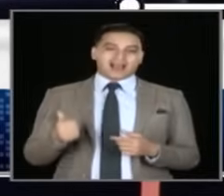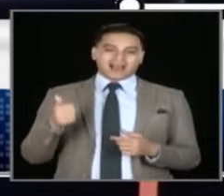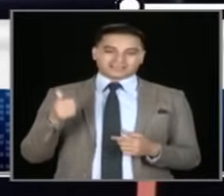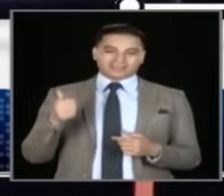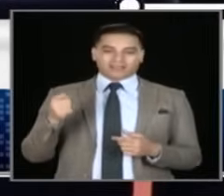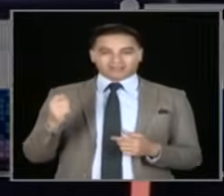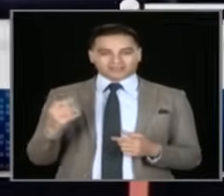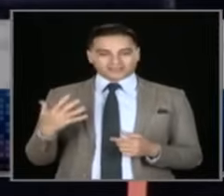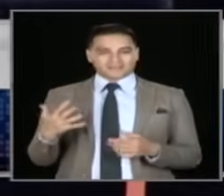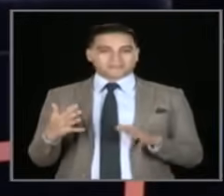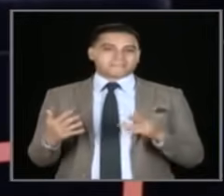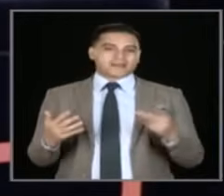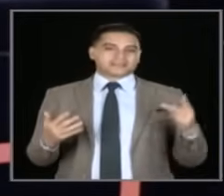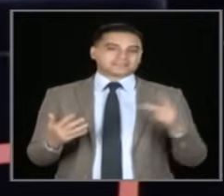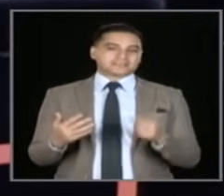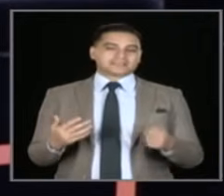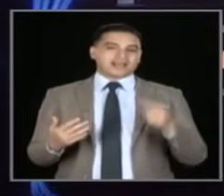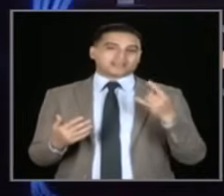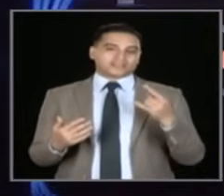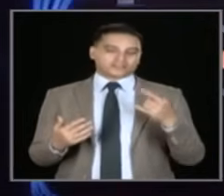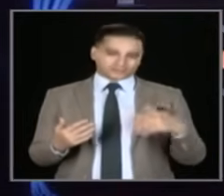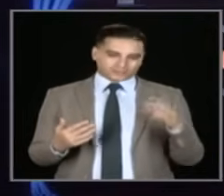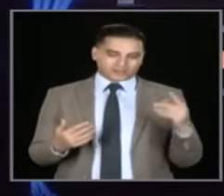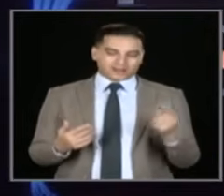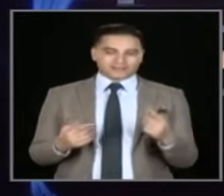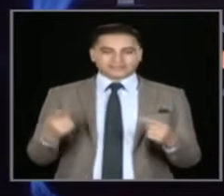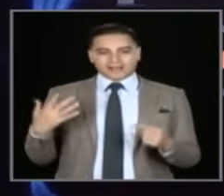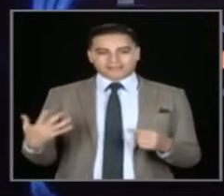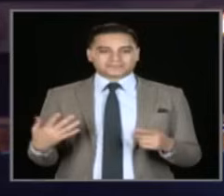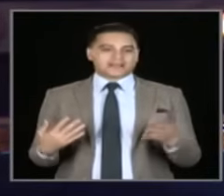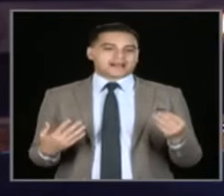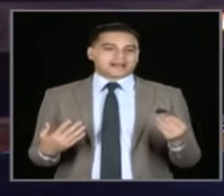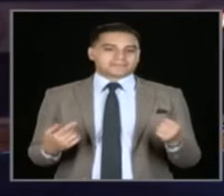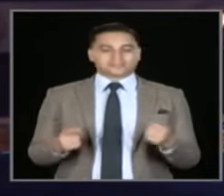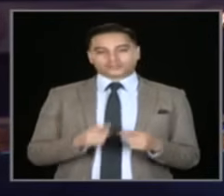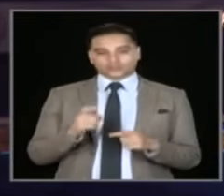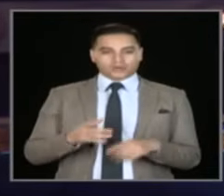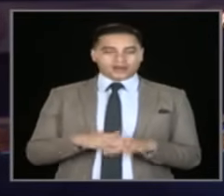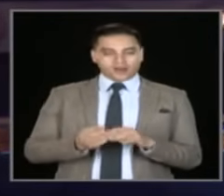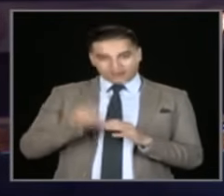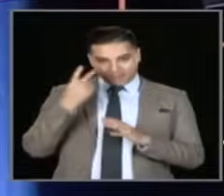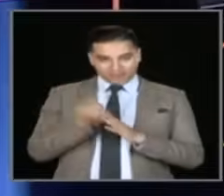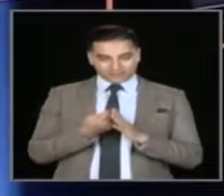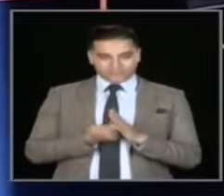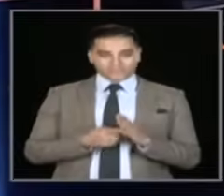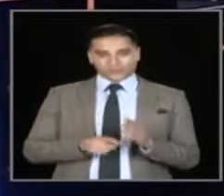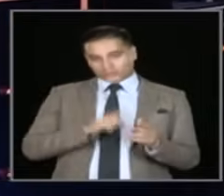10. البصمة 5، فالنسيا 40. فالنسيا أدب والسؤال